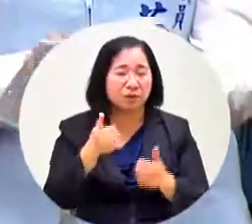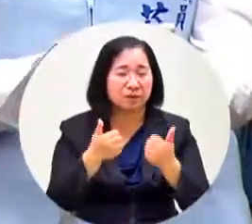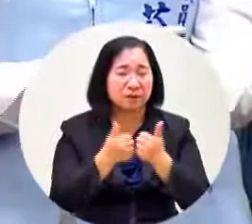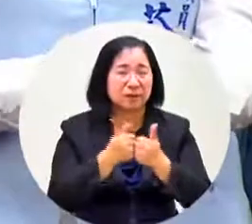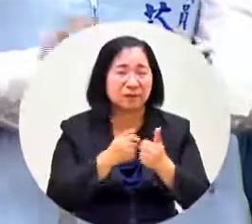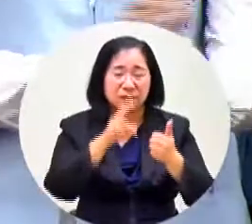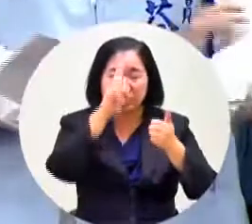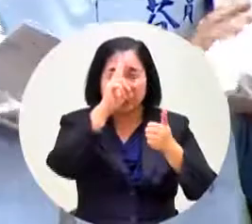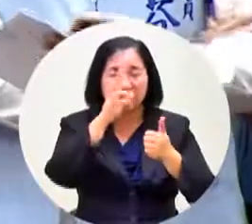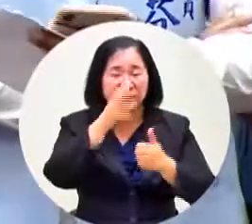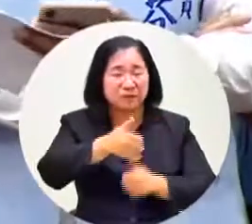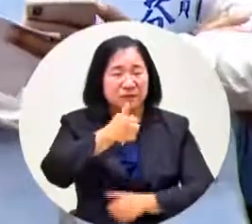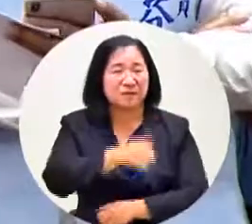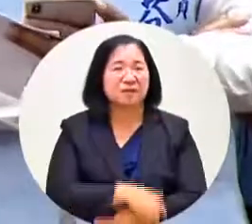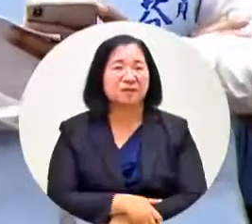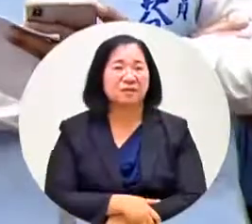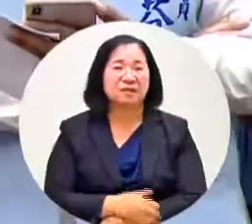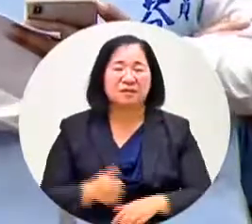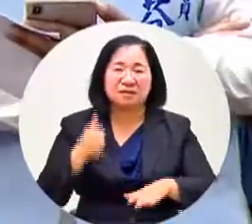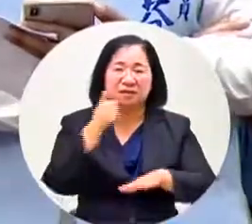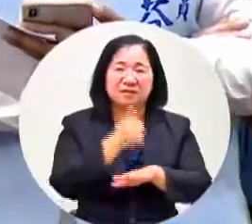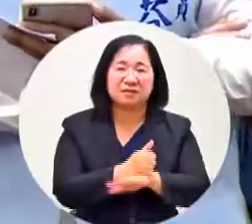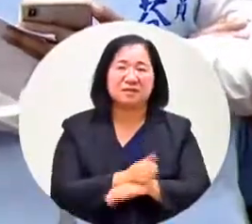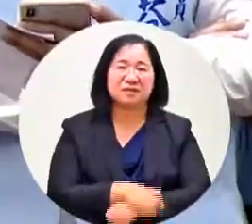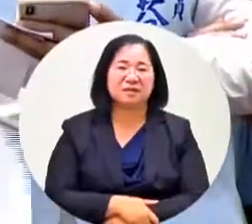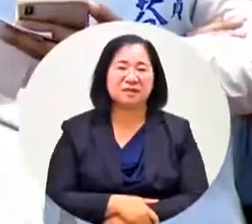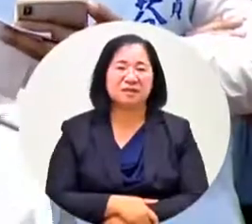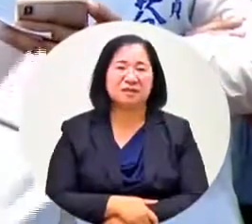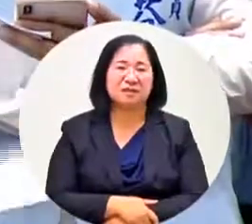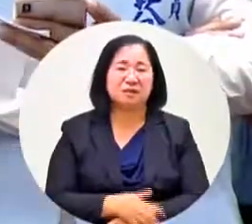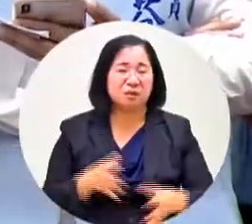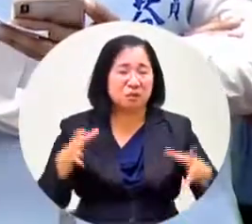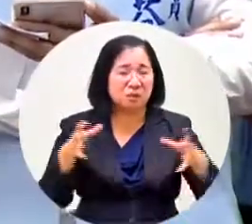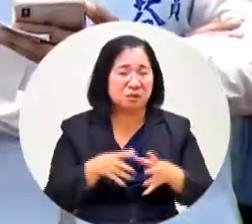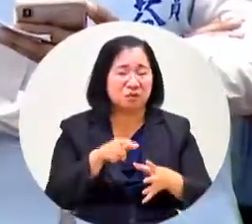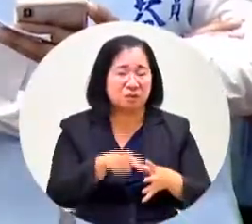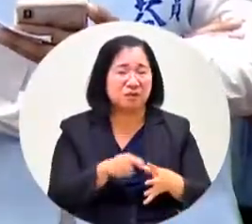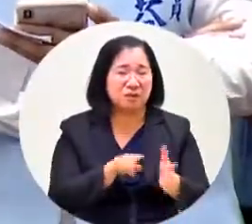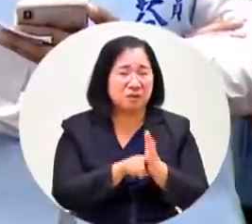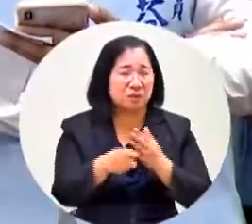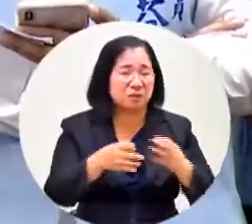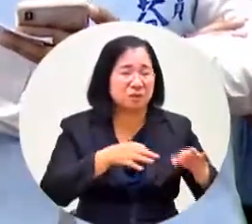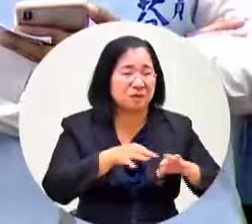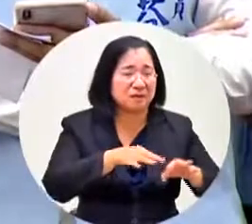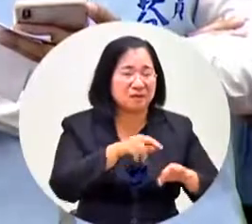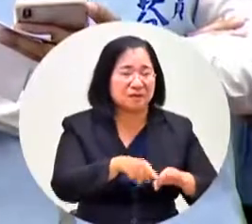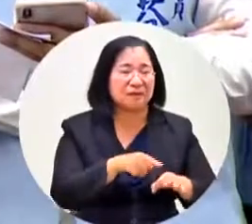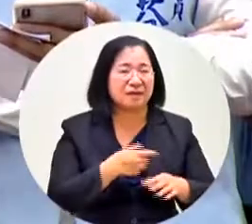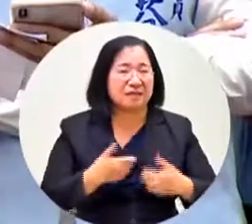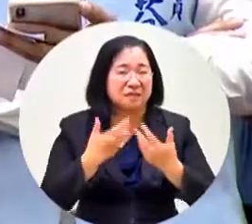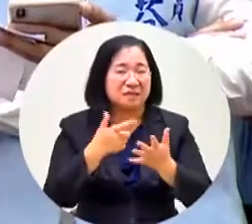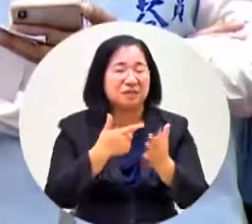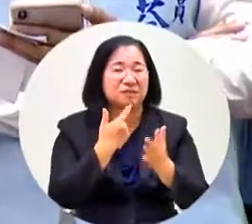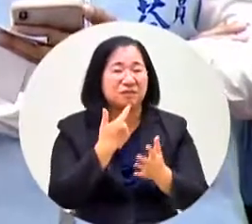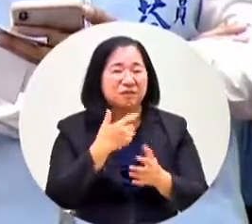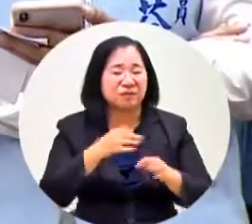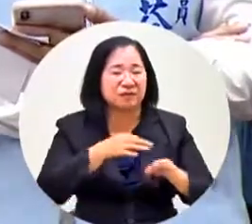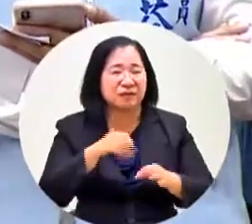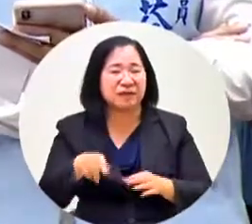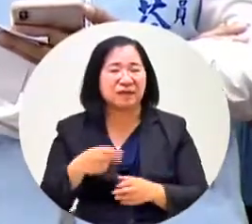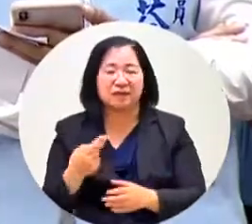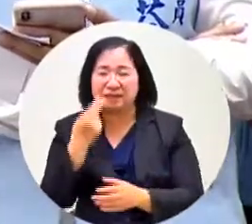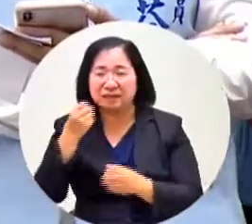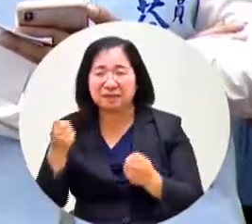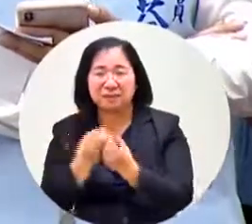量去甲因苛刻一下，卖个安尼啊啦，回归市政，理性问政。啊，搁